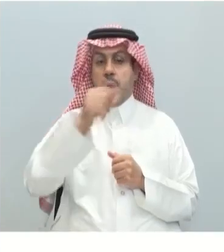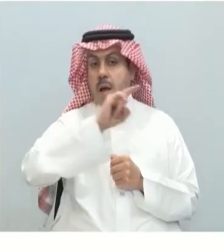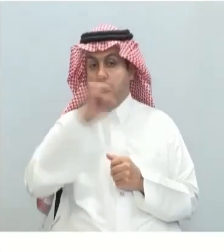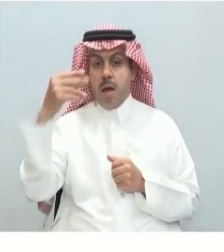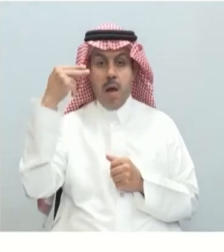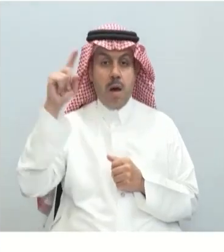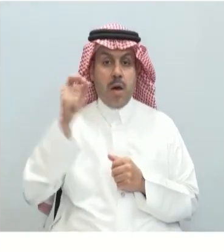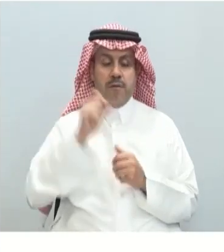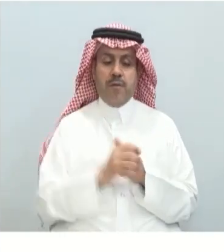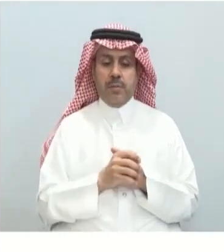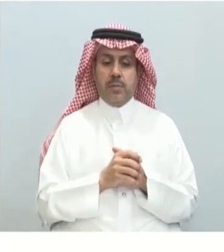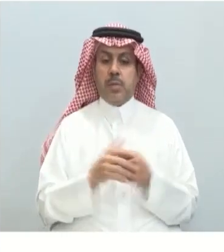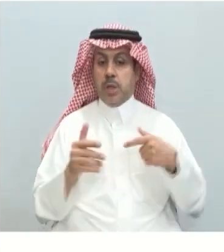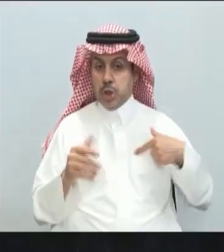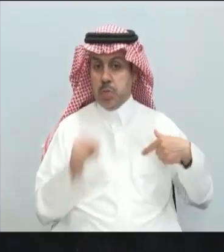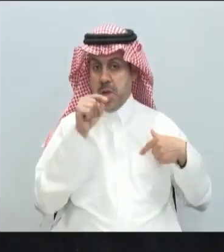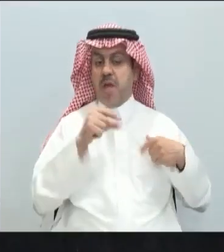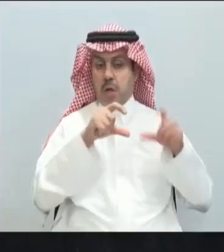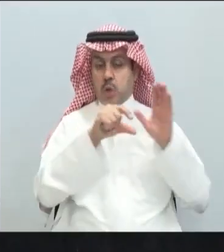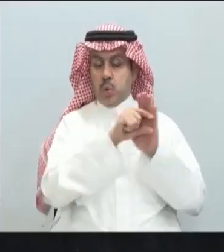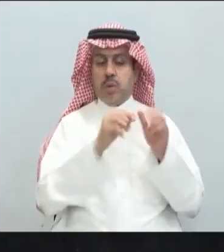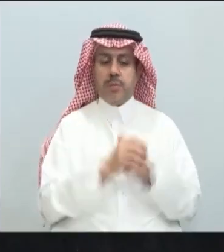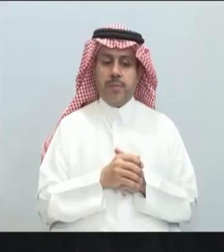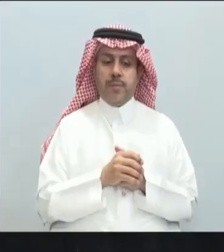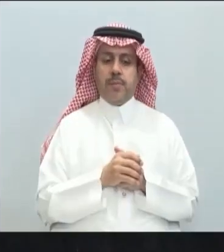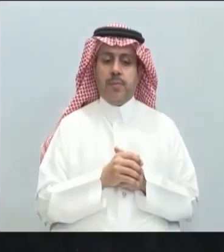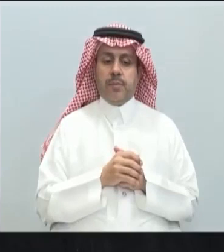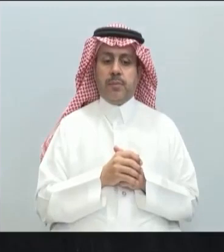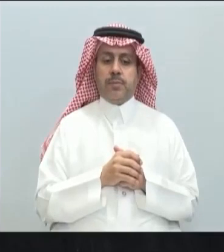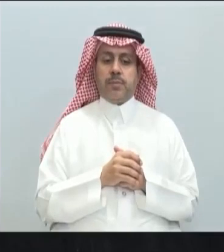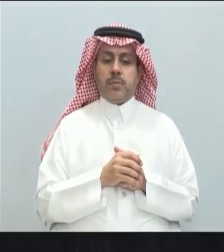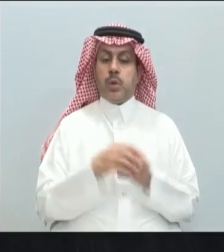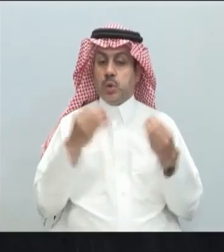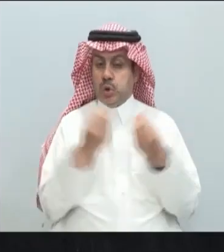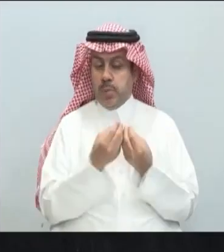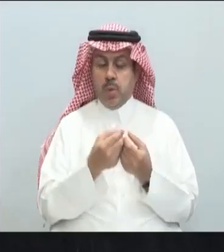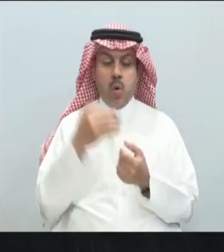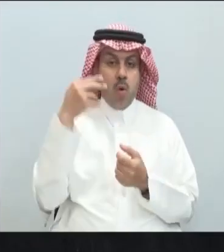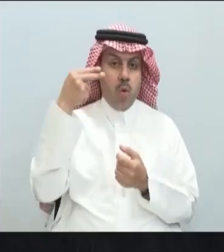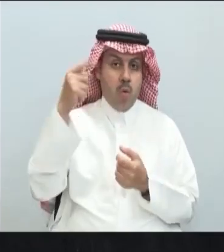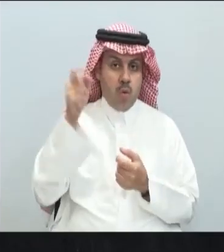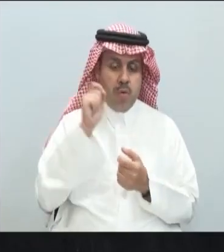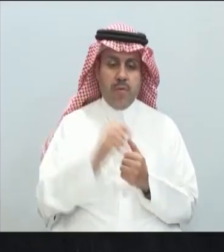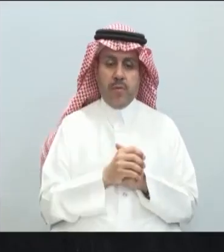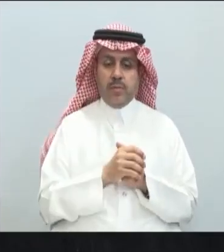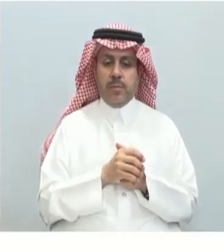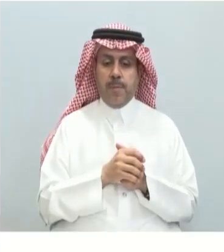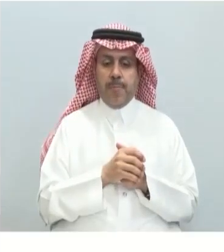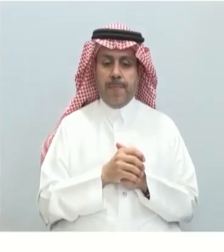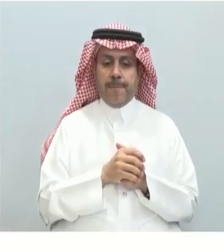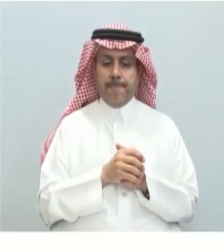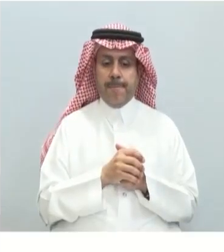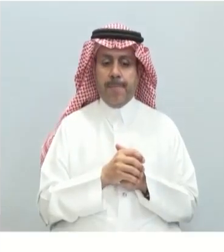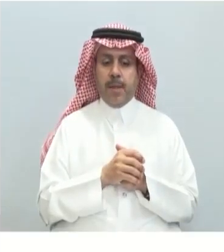ما المراد بالاعراف وهو اسم هذه السوره التي معنا جمع عرف الاعراف جمع عرف